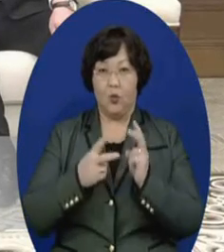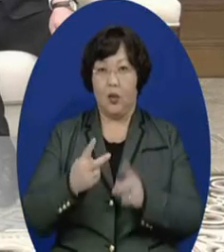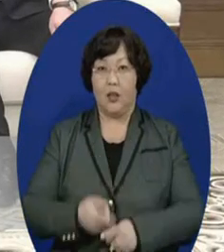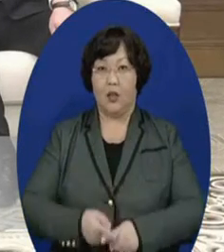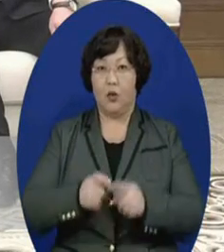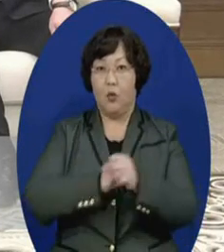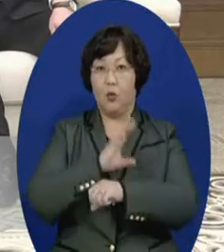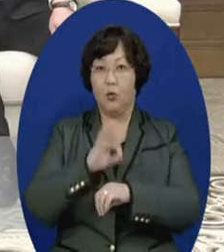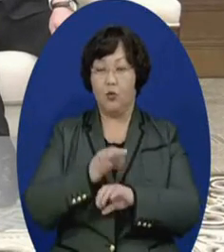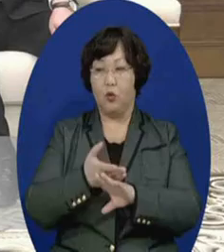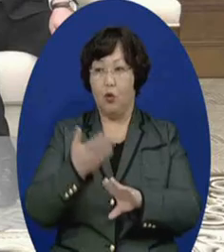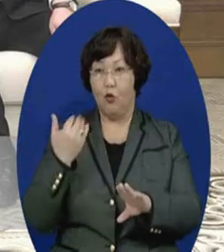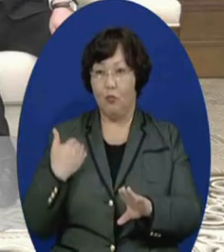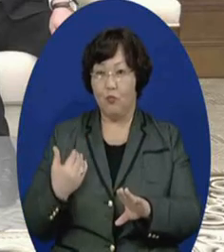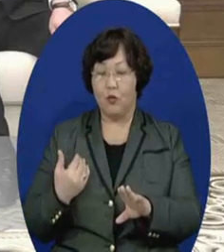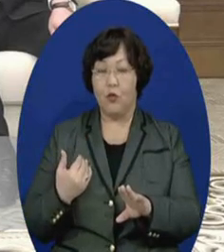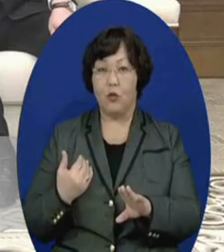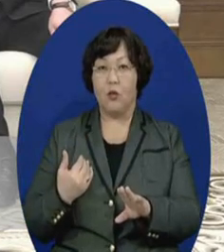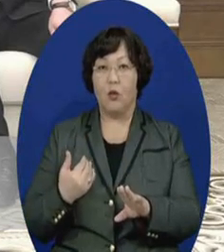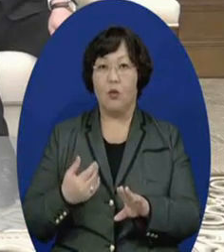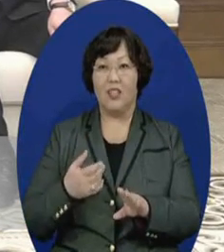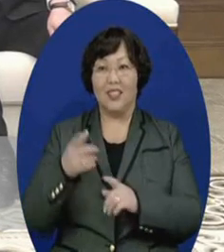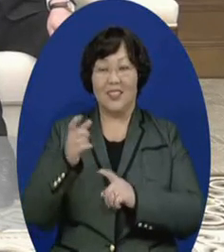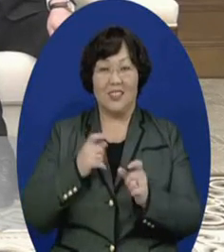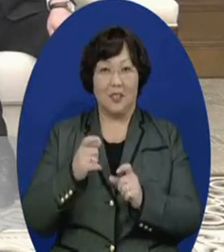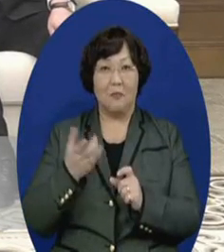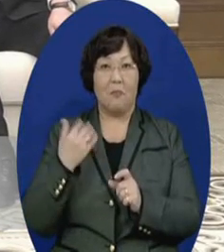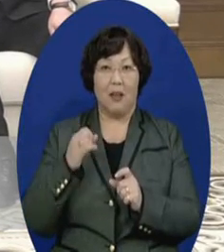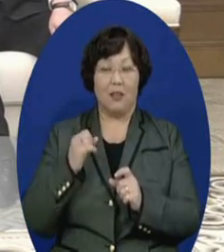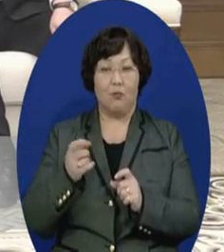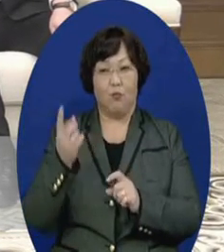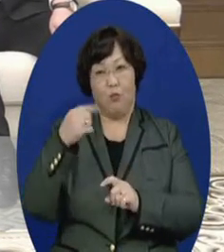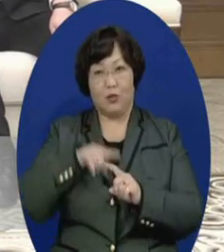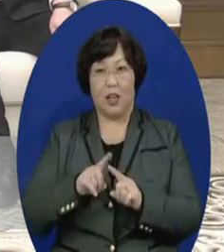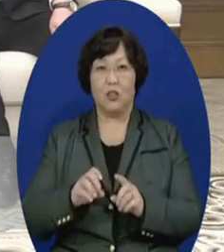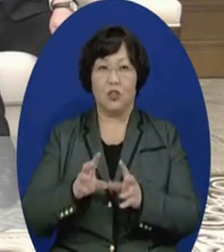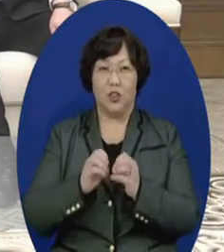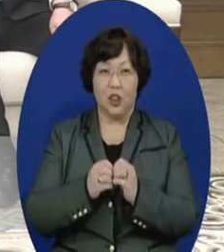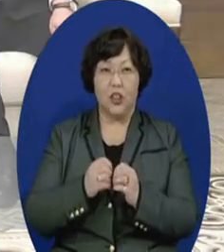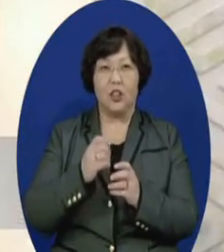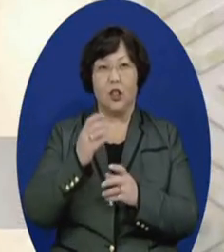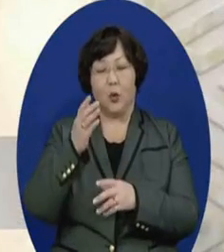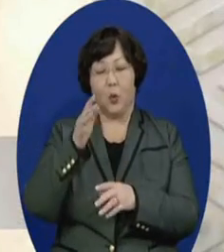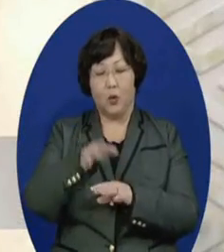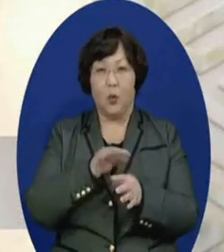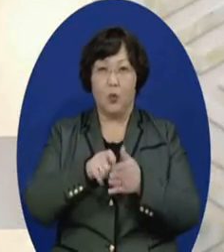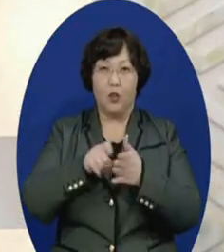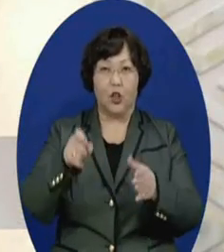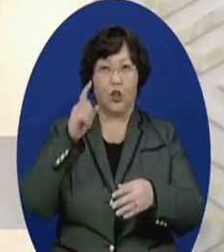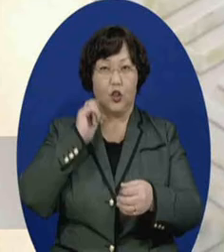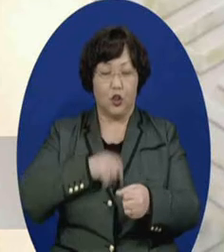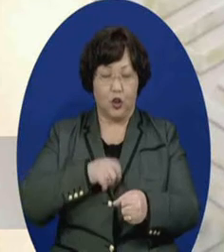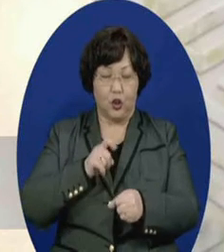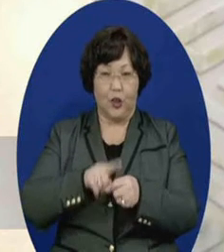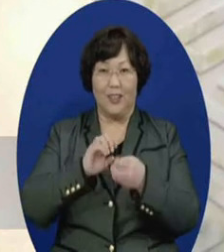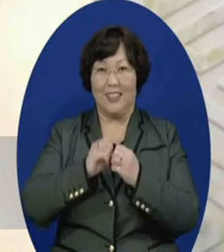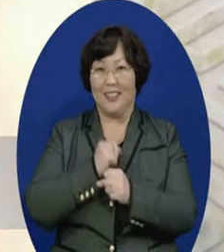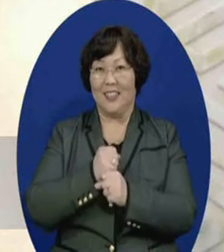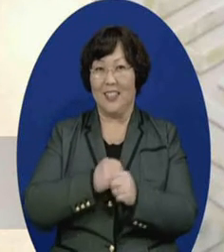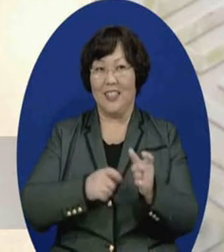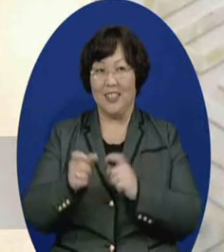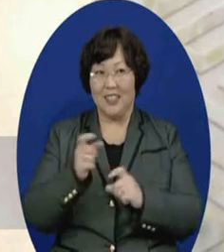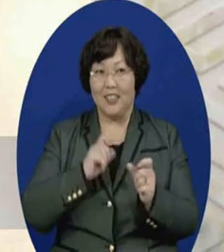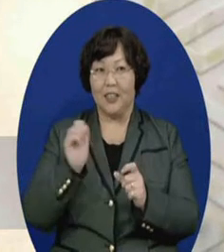өмнөх эдийн засгийн өсөлтөд хүрэх түүнчлэн алсын хараа 2050 урт хугацааны хөгжлийн бодлогод дэвшүүлсэн зорилтод хүрэхин тулд эдийн засгийн сэргэлтийг